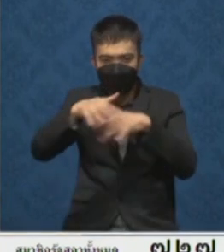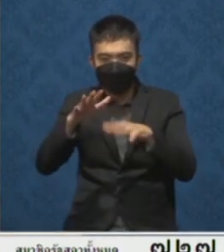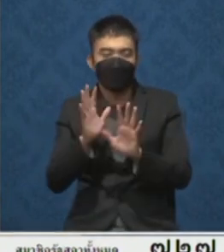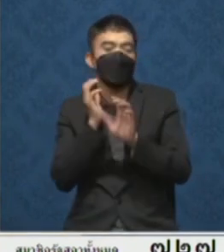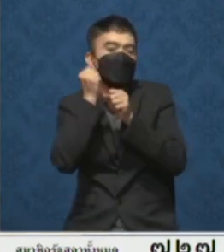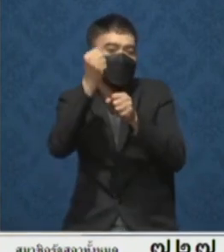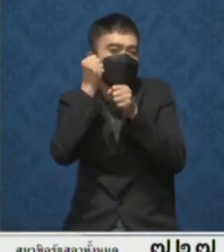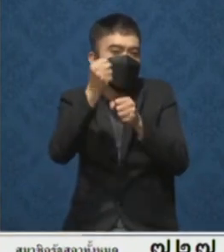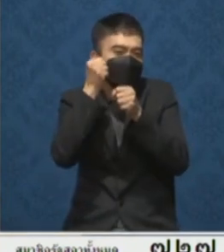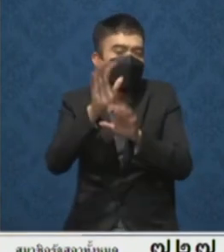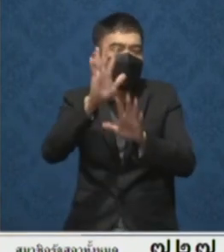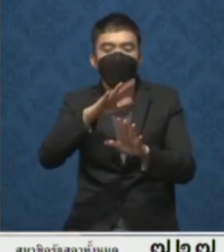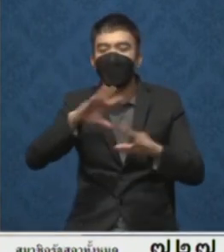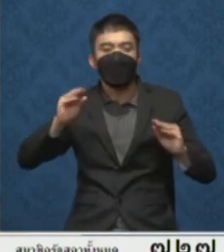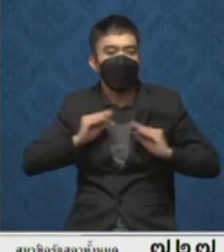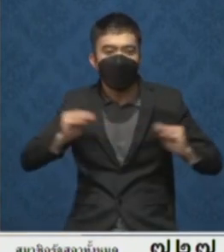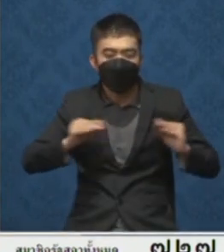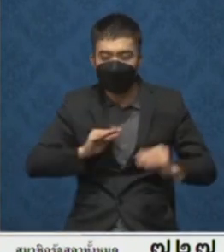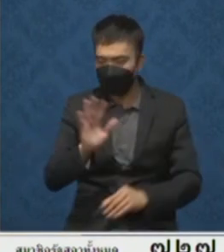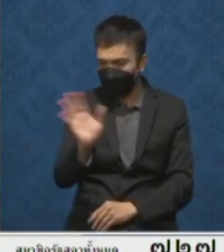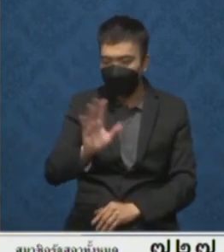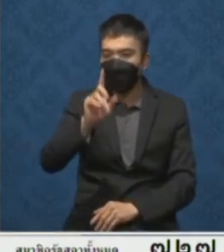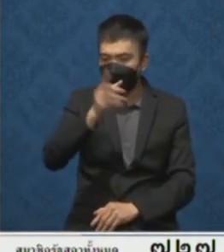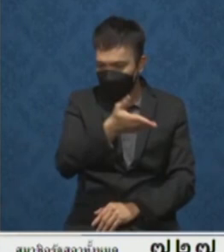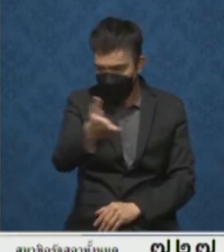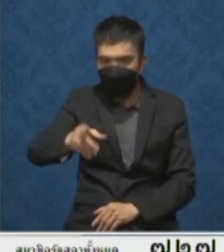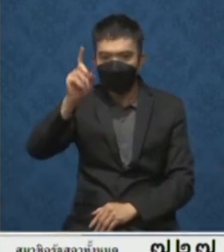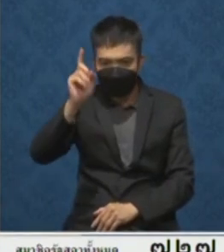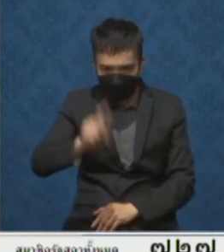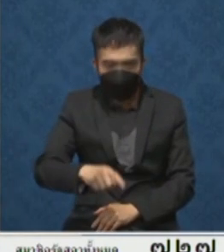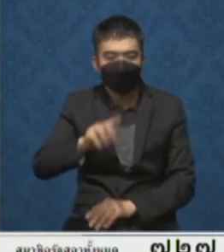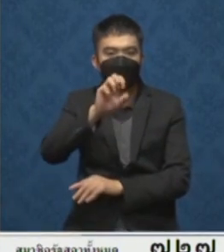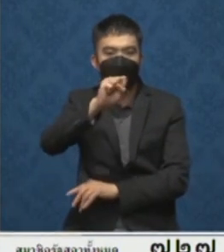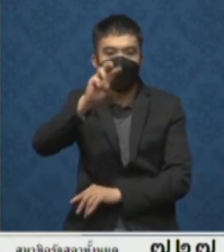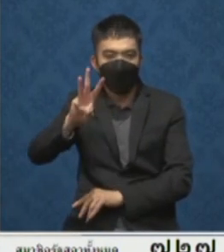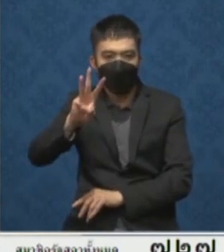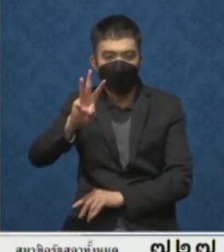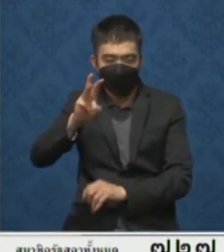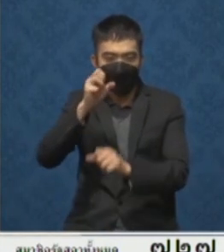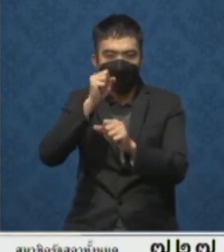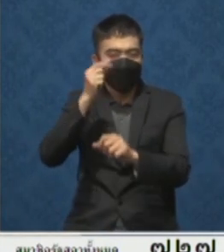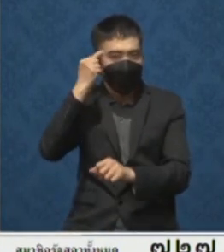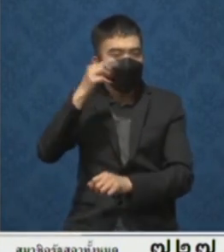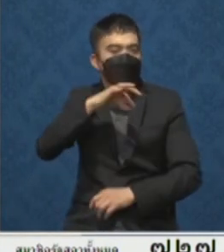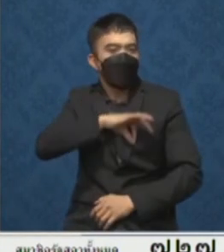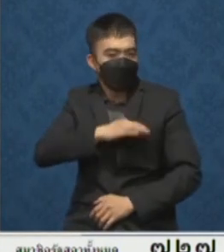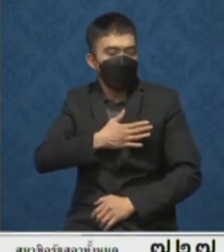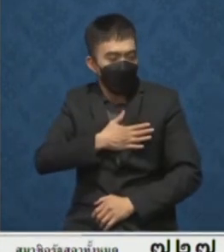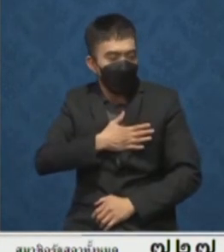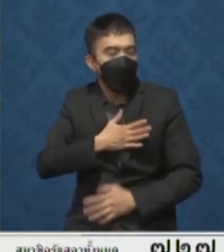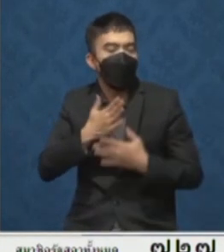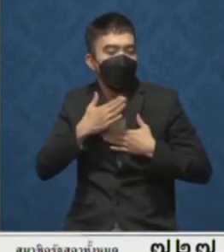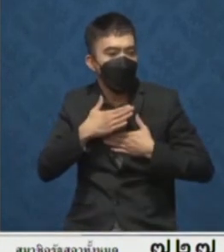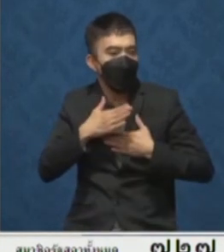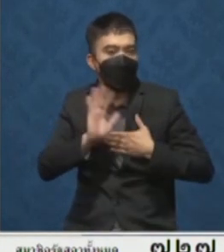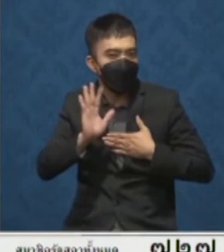สว.ทุกสารทิศแบบนี้เลยค่ะพวกท่านนะคะควรจะมีจิตสำนึกไม่ใช้สิทธิ์ในการเลือกนายกรัฐมนตรีและปล่อย